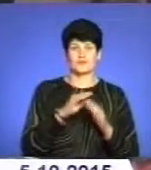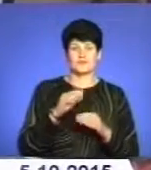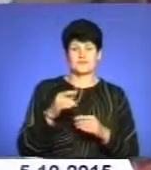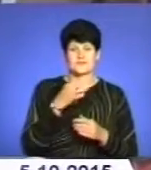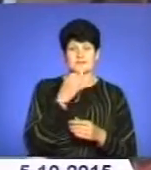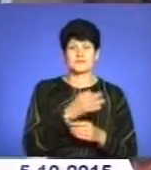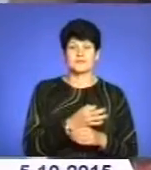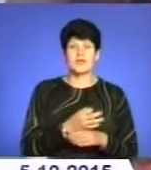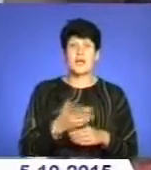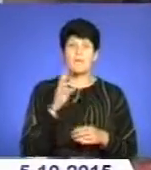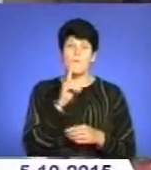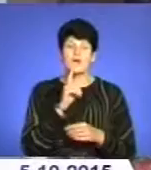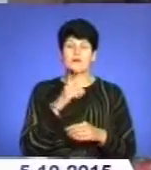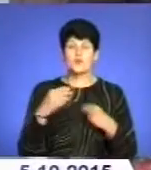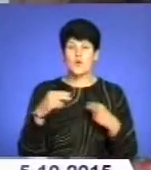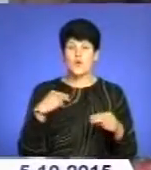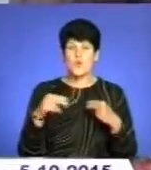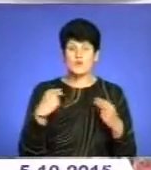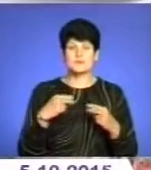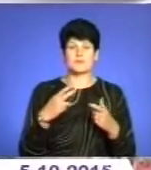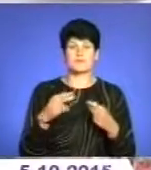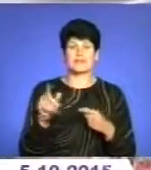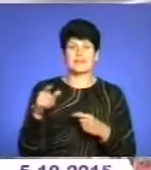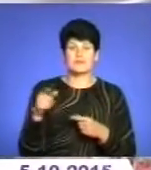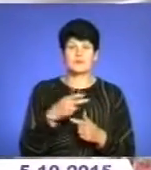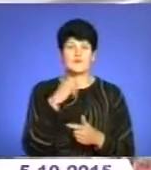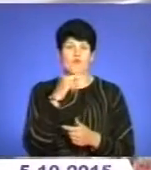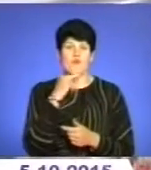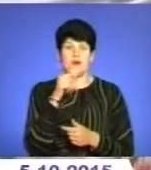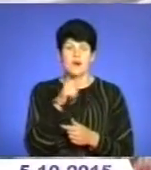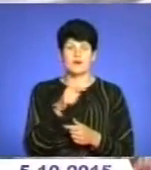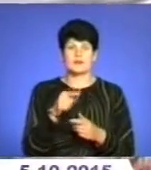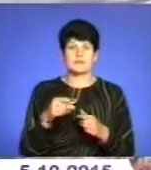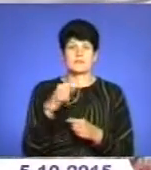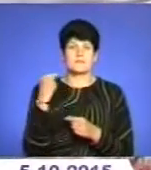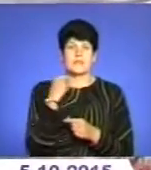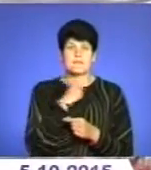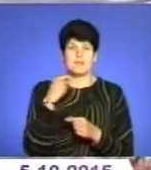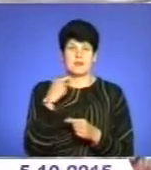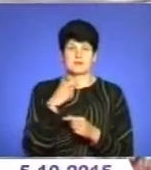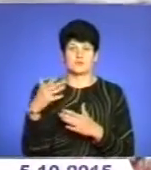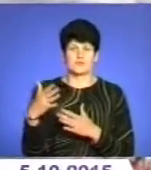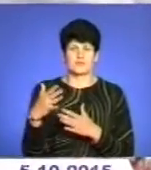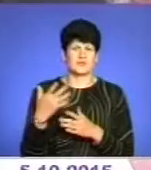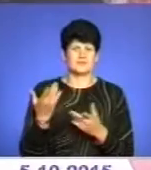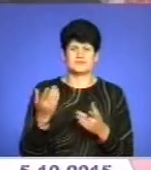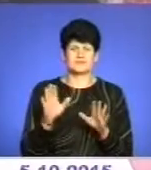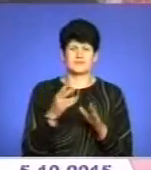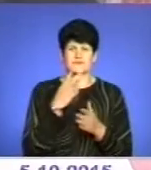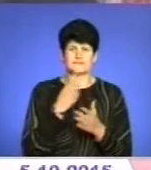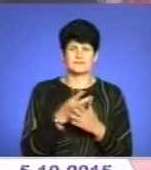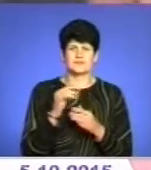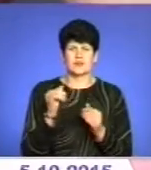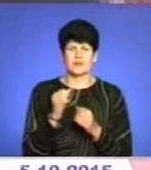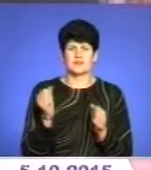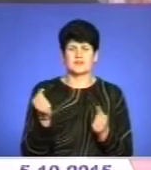Поки торгуємося з продавцями риби, тернополяни звертають нашу увагу на ядку з м'ясом. Воно тут геть не товарного вигляду і